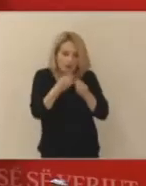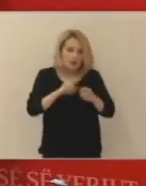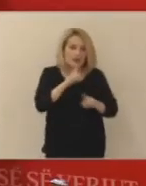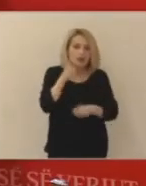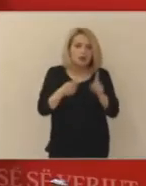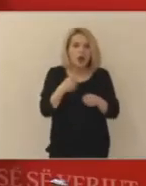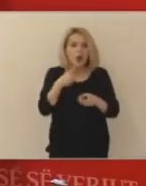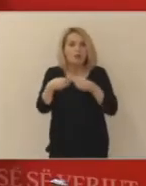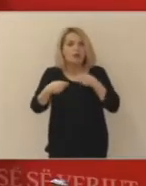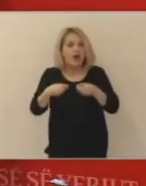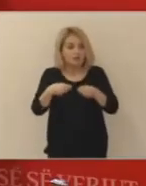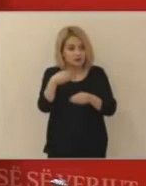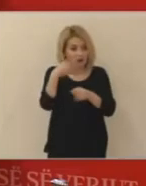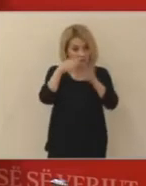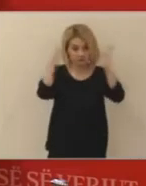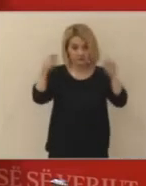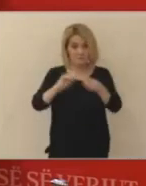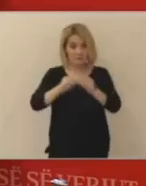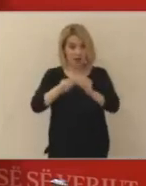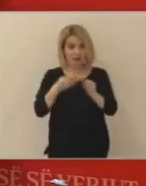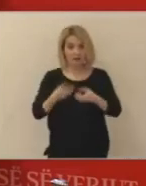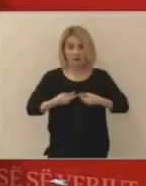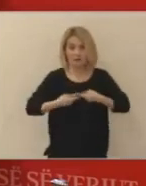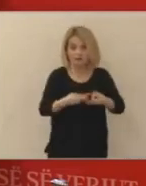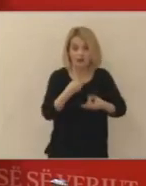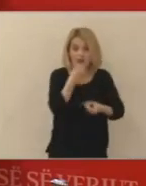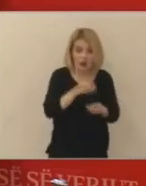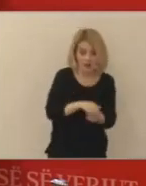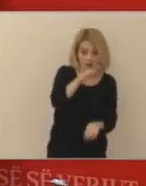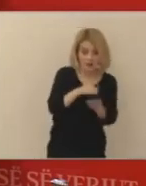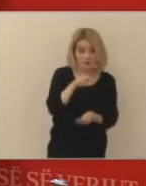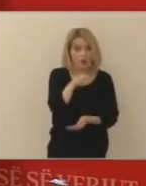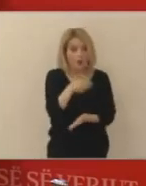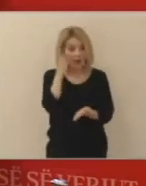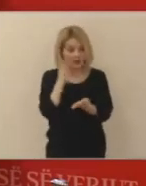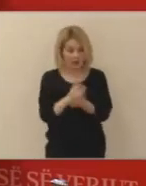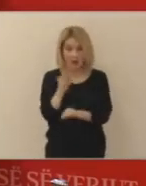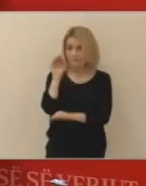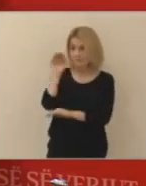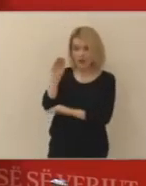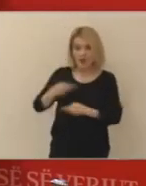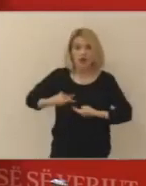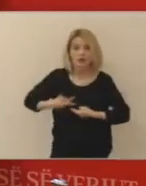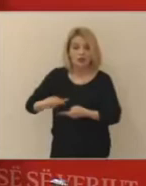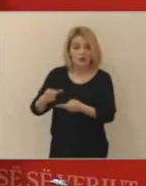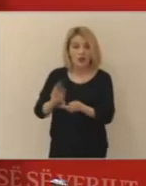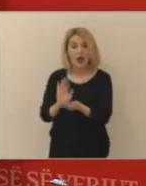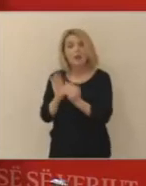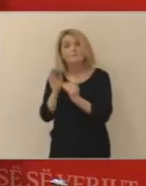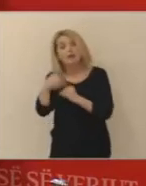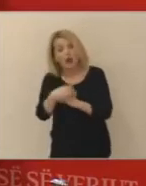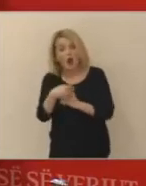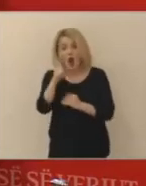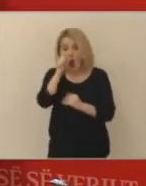одредени маркети. И во овој случај процедурата е дека овој тип на пријава за достава ќе оди преку општинските